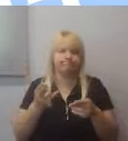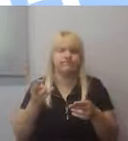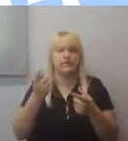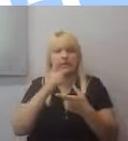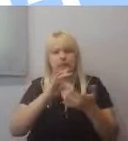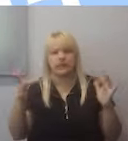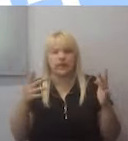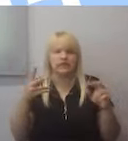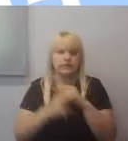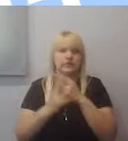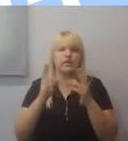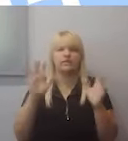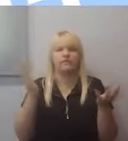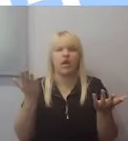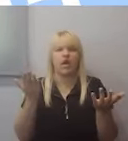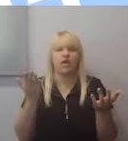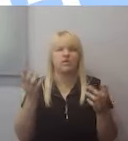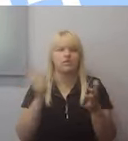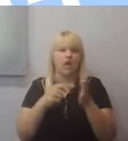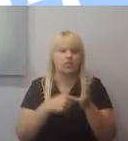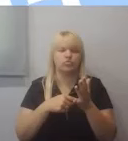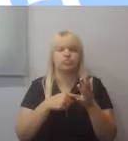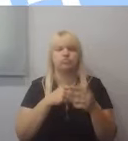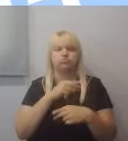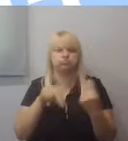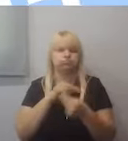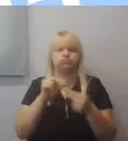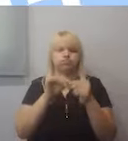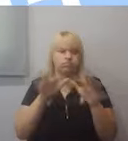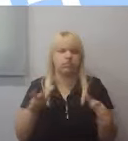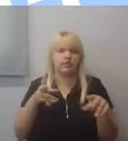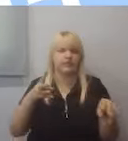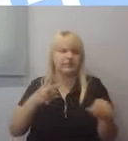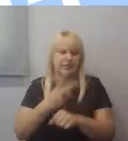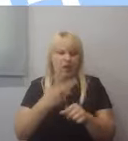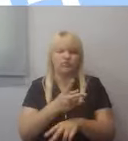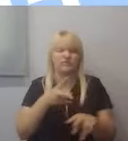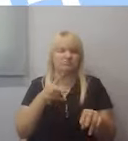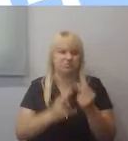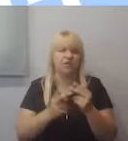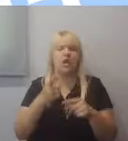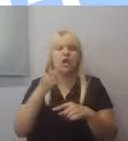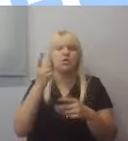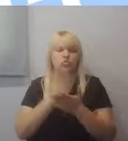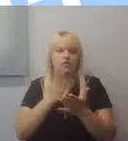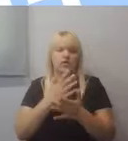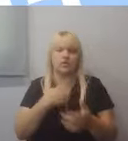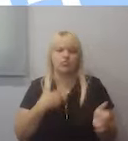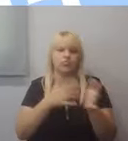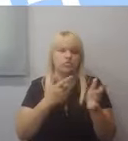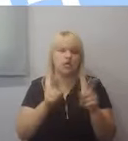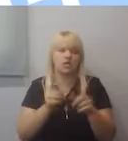ar teiksim datu apraides ātrumiem un viņi ir traucēti ja tad tad viennozīmīgi mums jau ir jāizmanto mūsu pulcēšanās